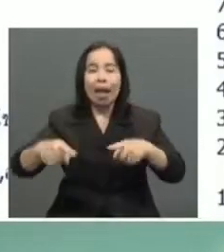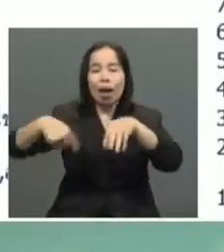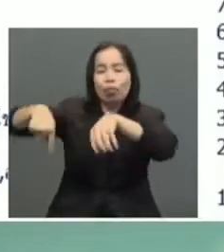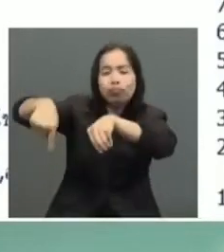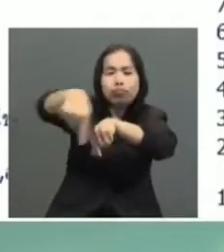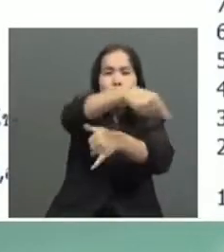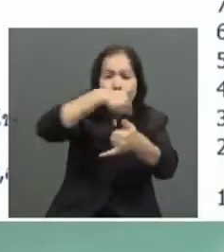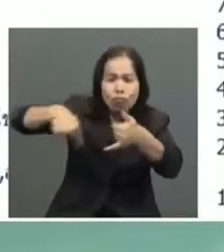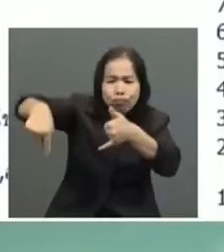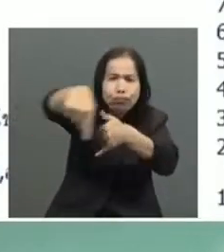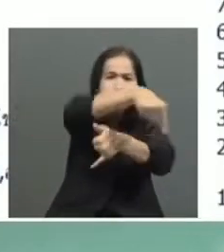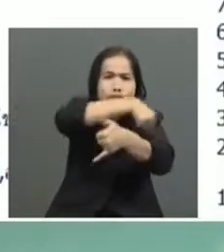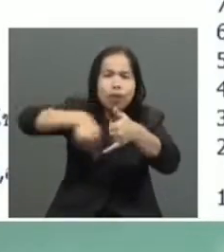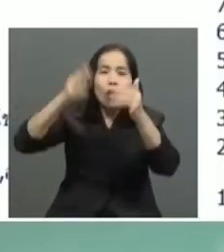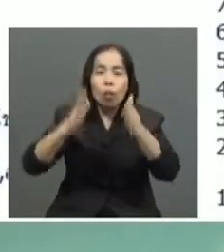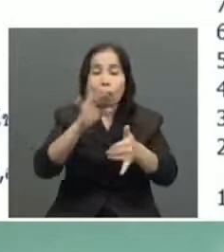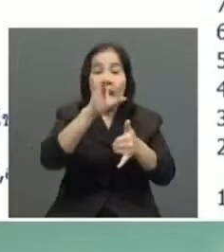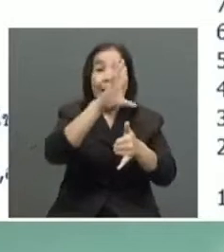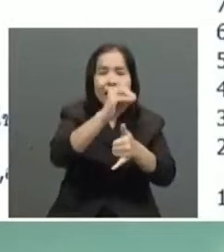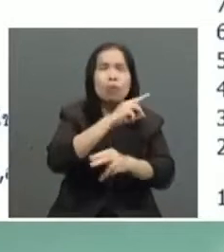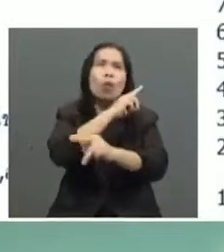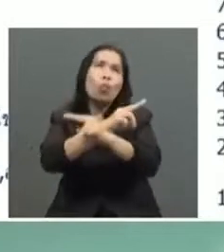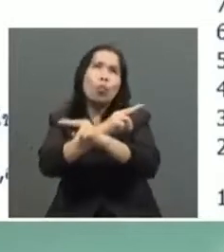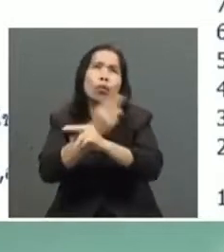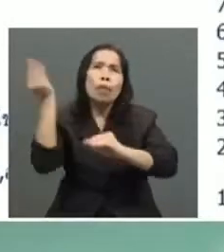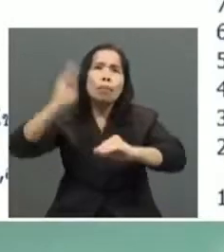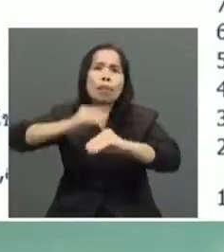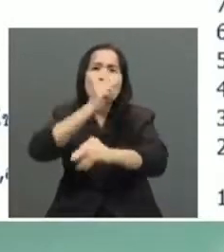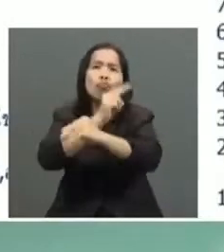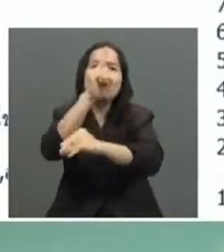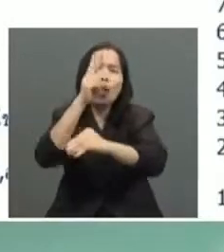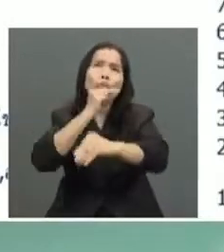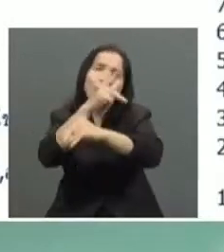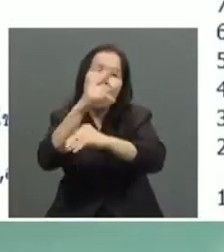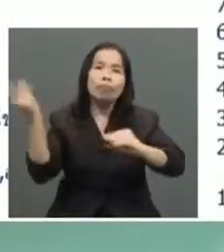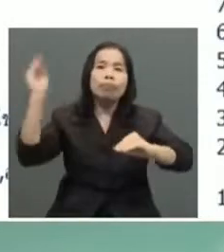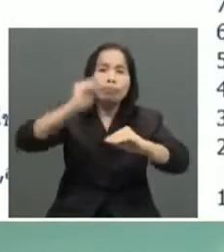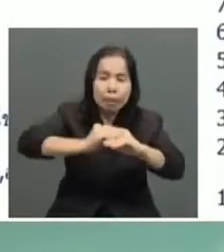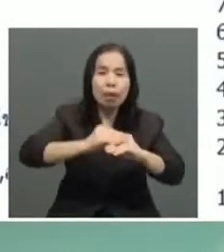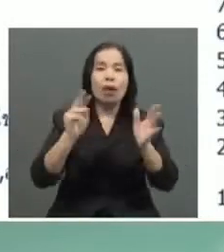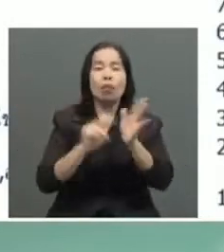ตรงนี้นะครับที่มีความสำคัญคือคนที่เดินทางอยู่ในกรุงเทพมหานครมีความเสี่ยงทั้งสิ้นที่ท่านใดติดเชื้อนะครับจากคนเหล่านี้และคนเรานี้ชวนนึงก็คือเข้ารับการรักษาในโรงพยาบาลอยู่แล้วแต่ก็จะมีคนแวดล้อมคนเหล่านี้850คูณประมาณสักสองเท่าถึง 3เท่า